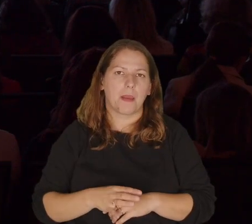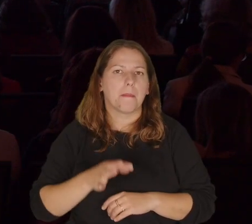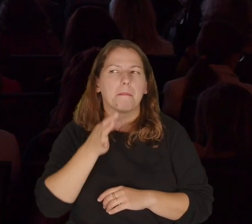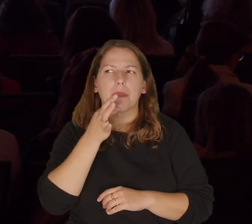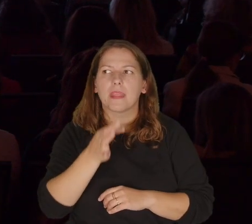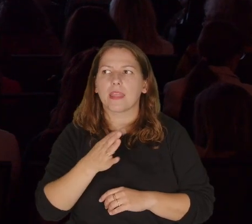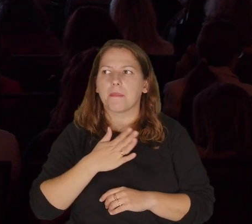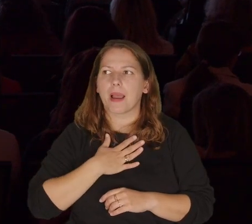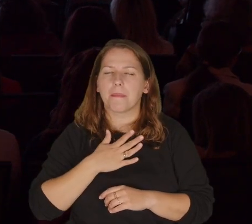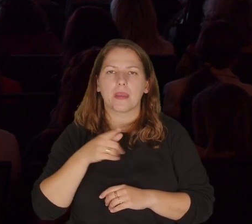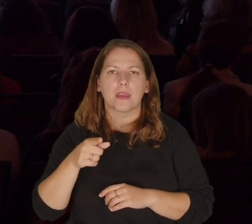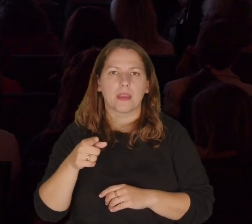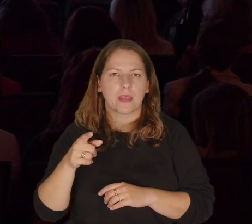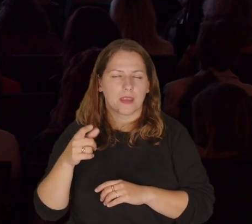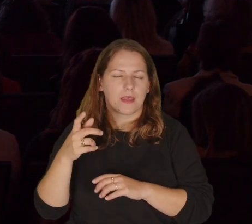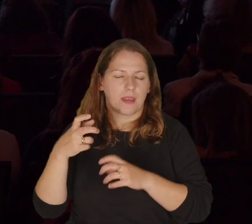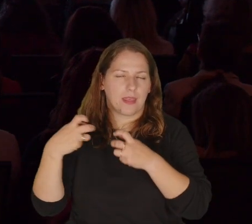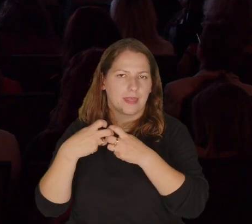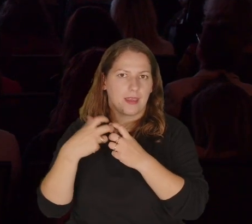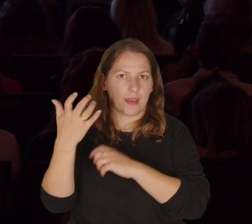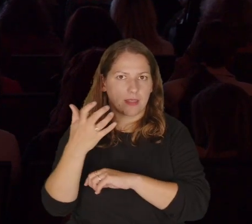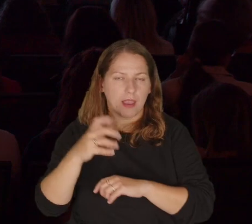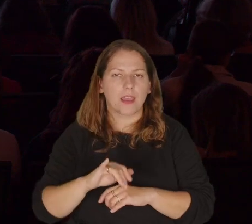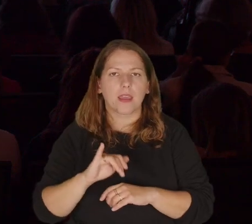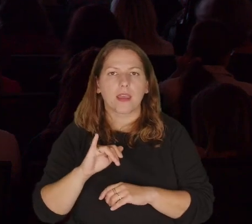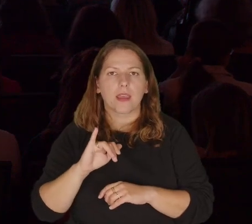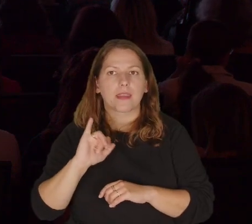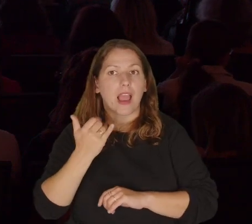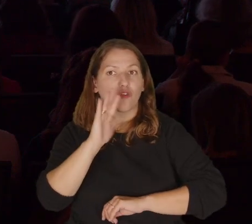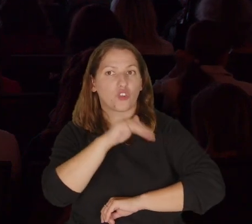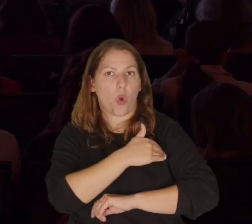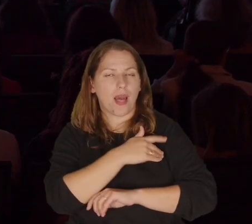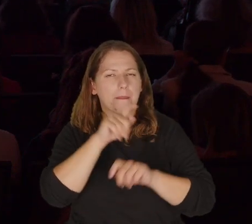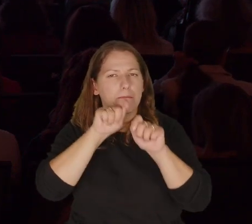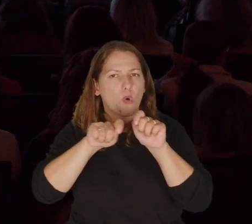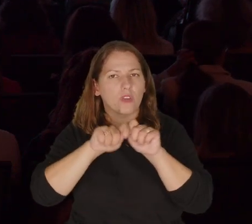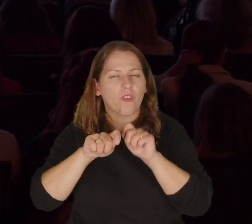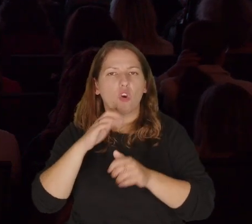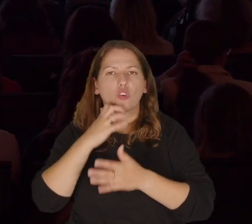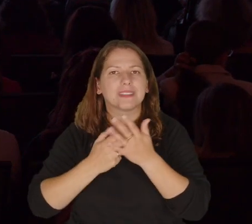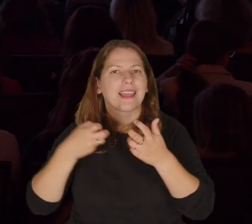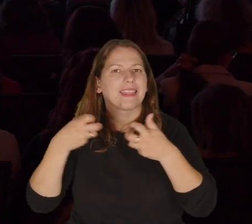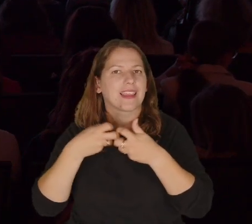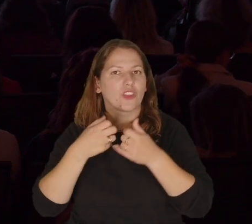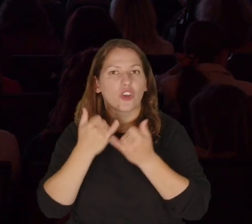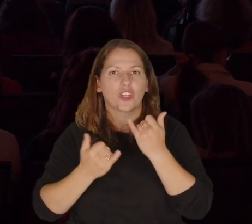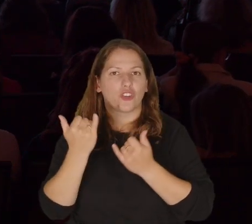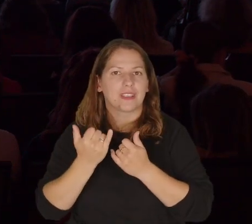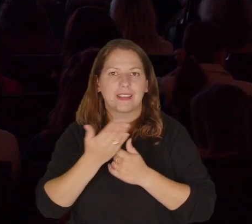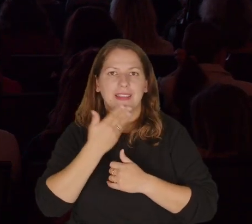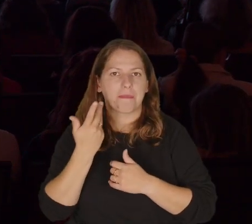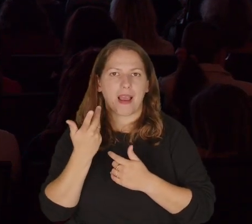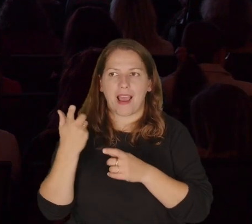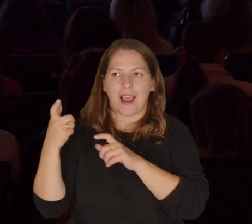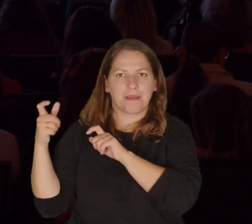mamy od naszych zdalnych uczestników. Jak w szkole monitorować korzystanie z internetu, jeżeli dzieci nie mają